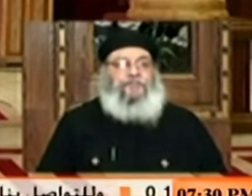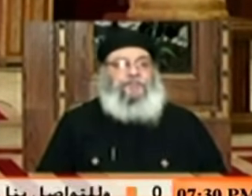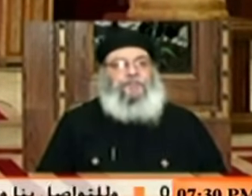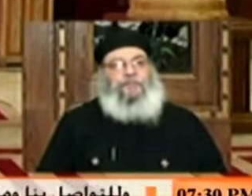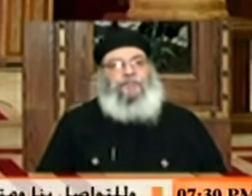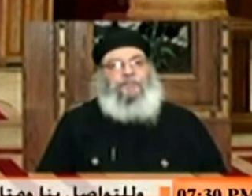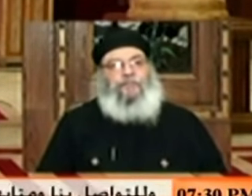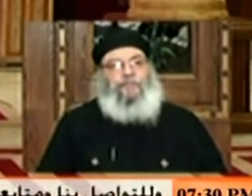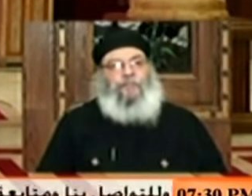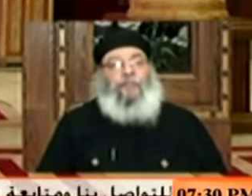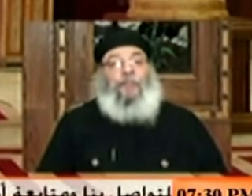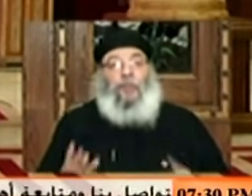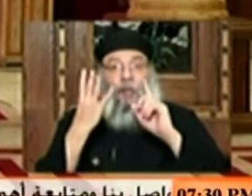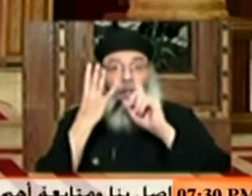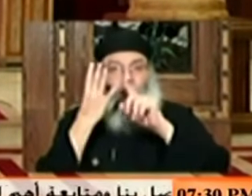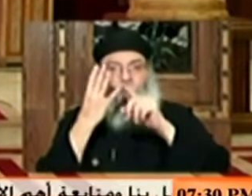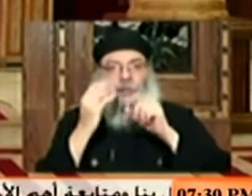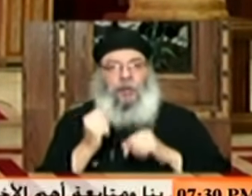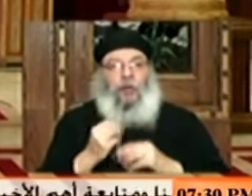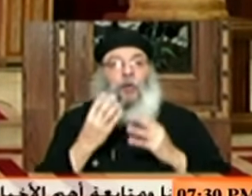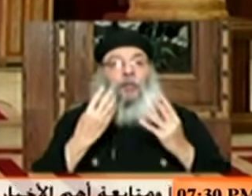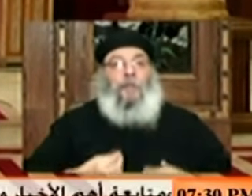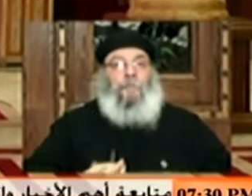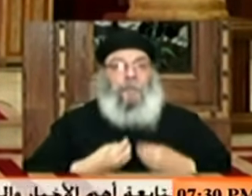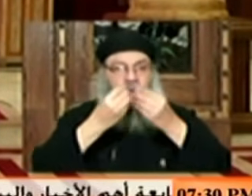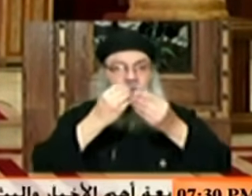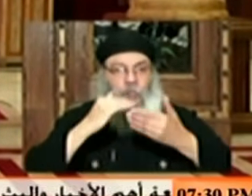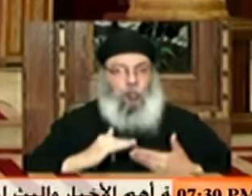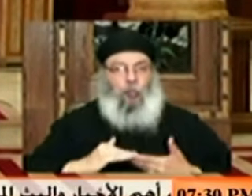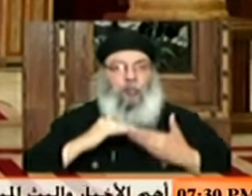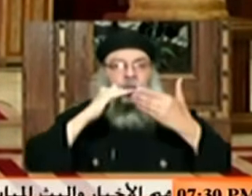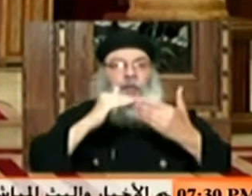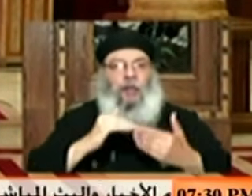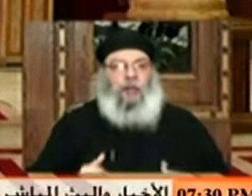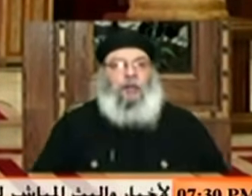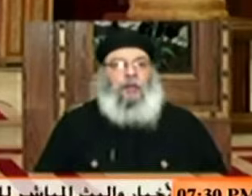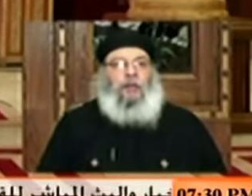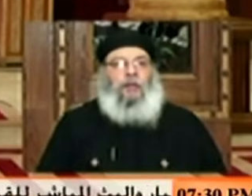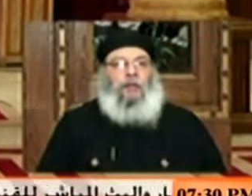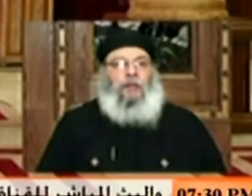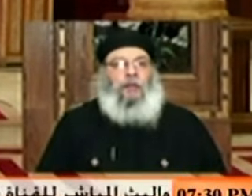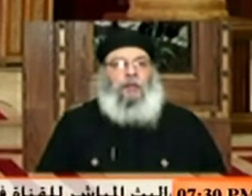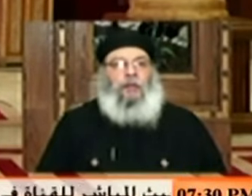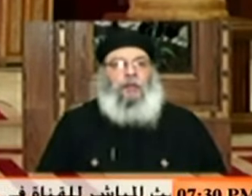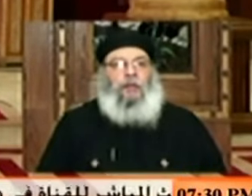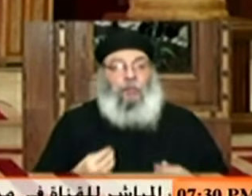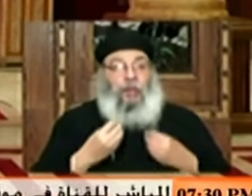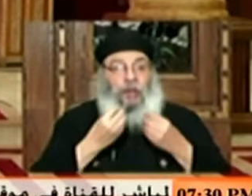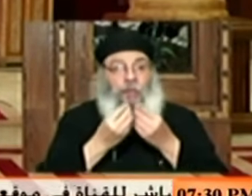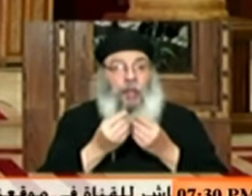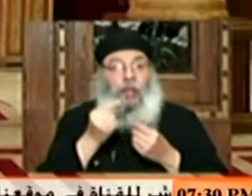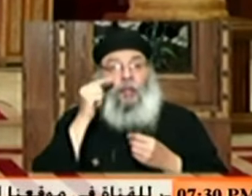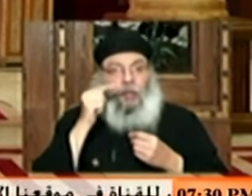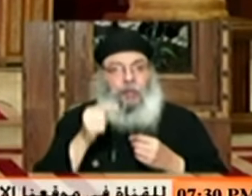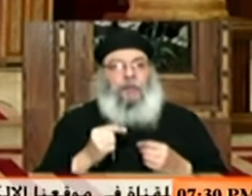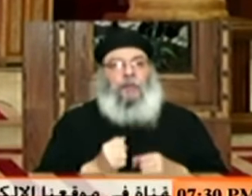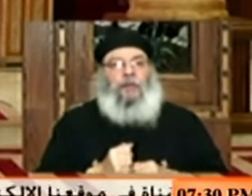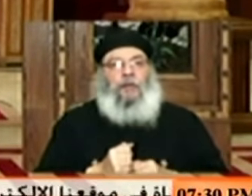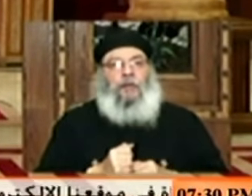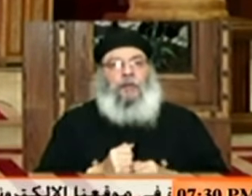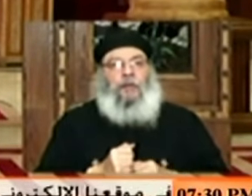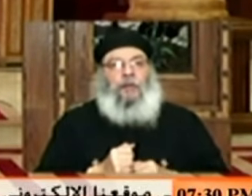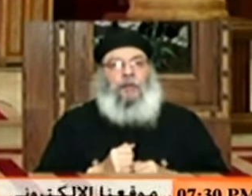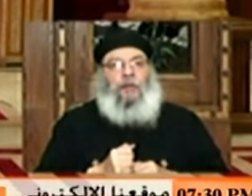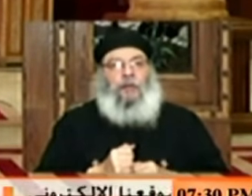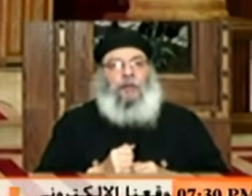مقابل الحاجه الرابعه وانت بتقدم خدمتك انت بتقدمها حتى لو لقيت ناس